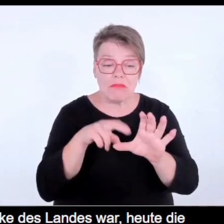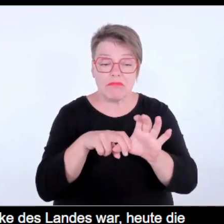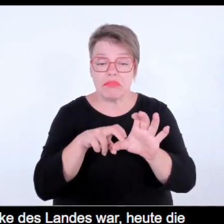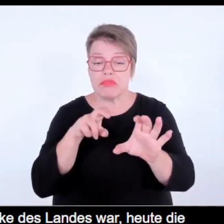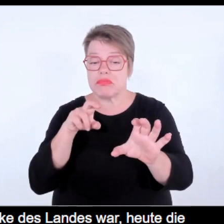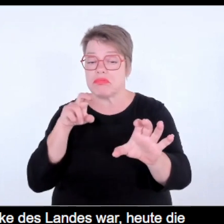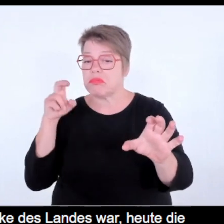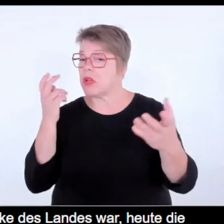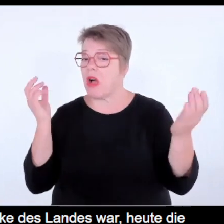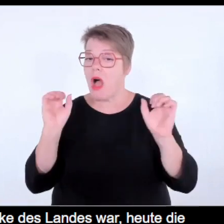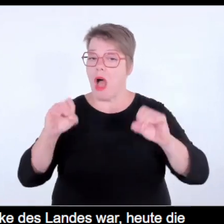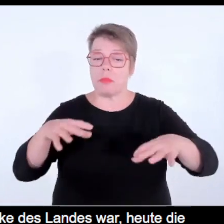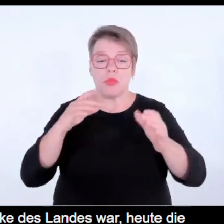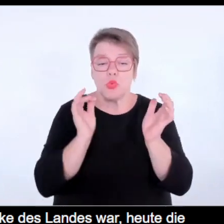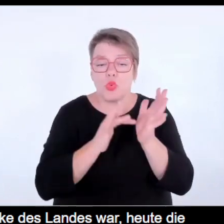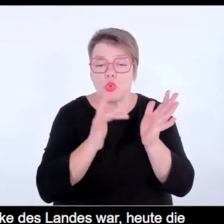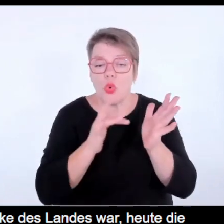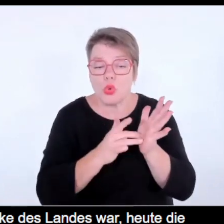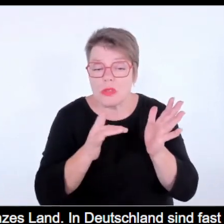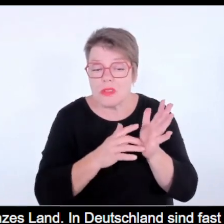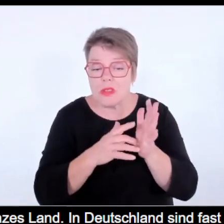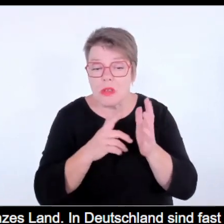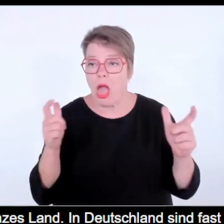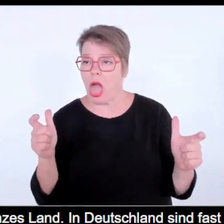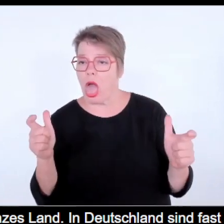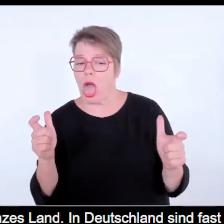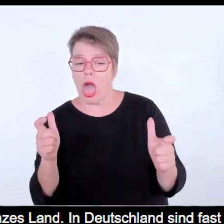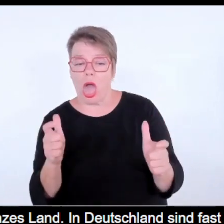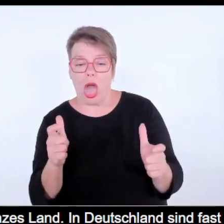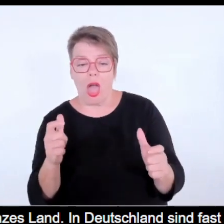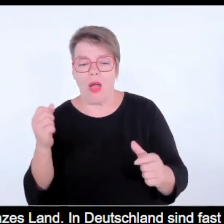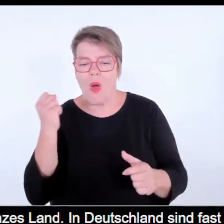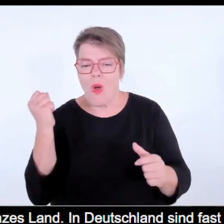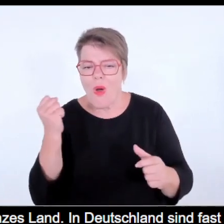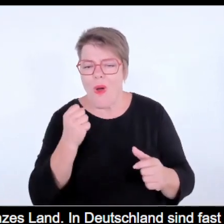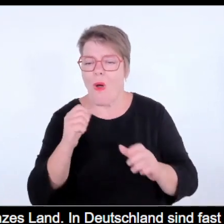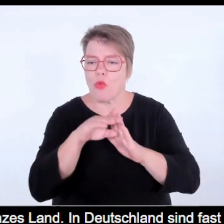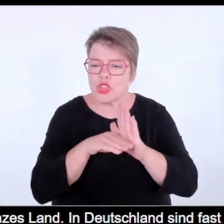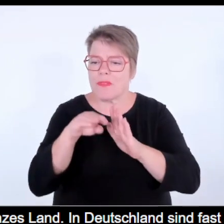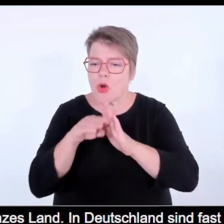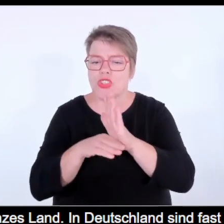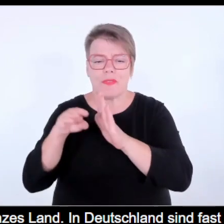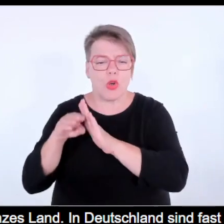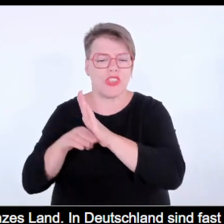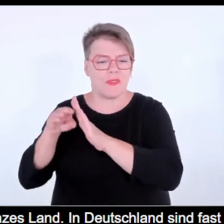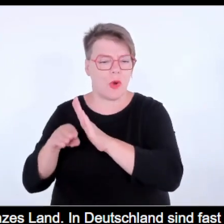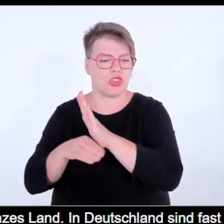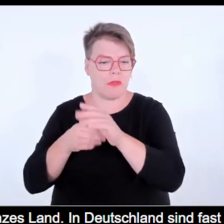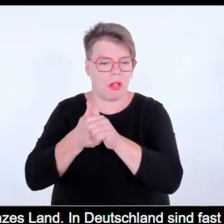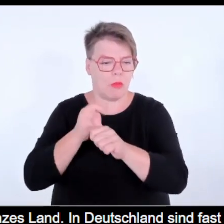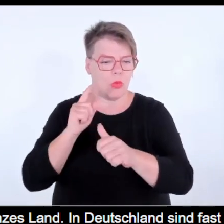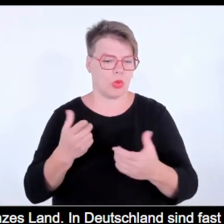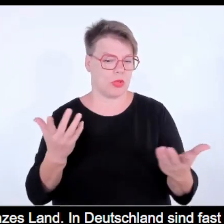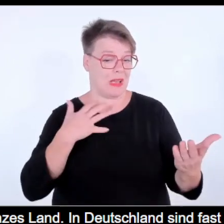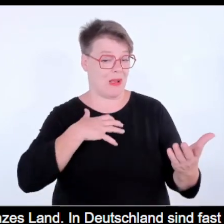Die Zahl der Stammmormen ist in Bayern in der letzten Legislatur von 879 auf 761 gesenkt worden, über 13 Prozent.